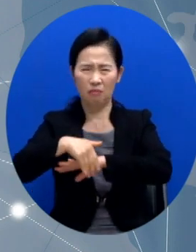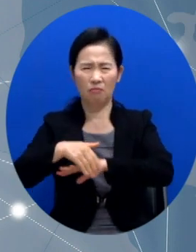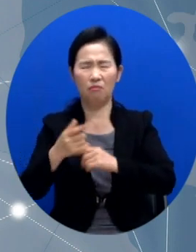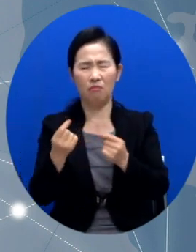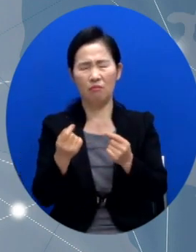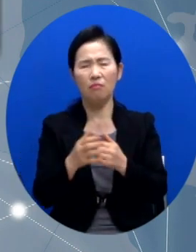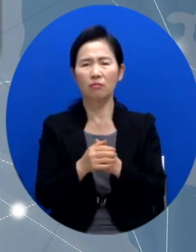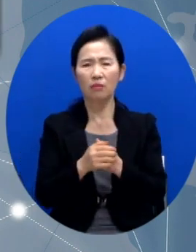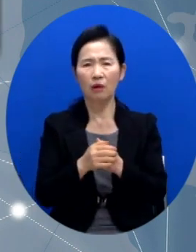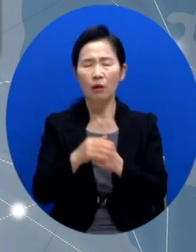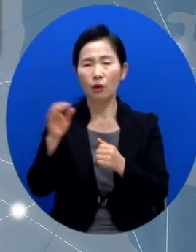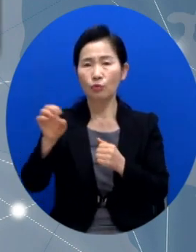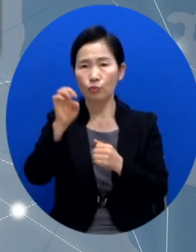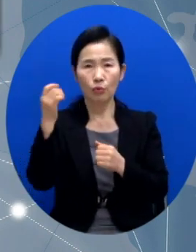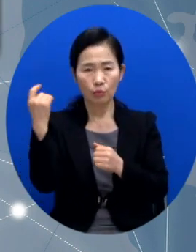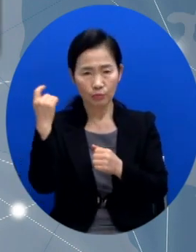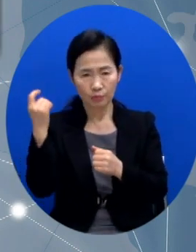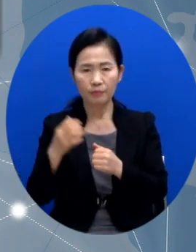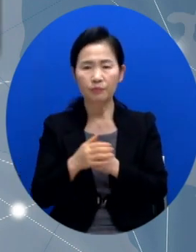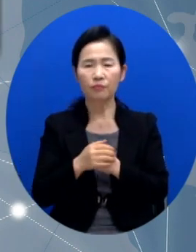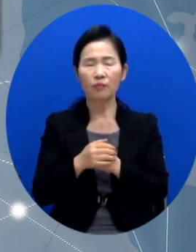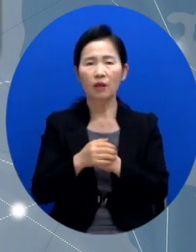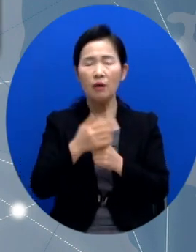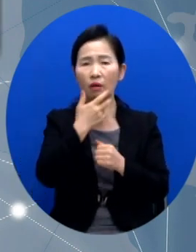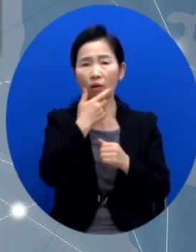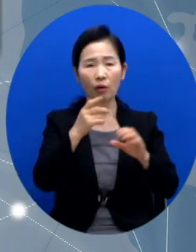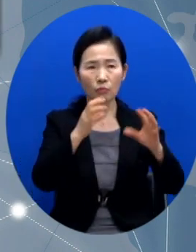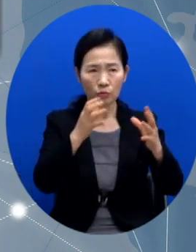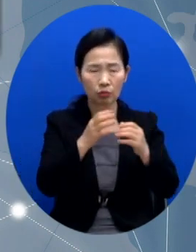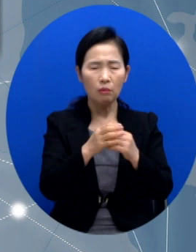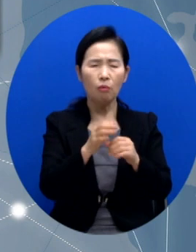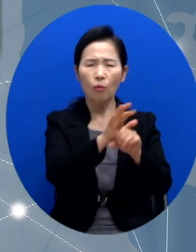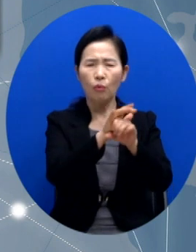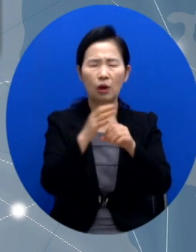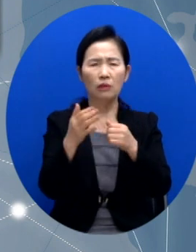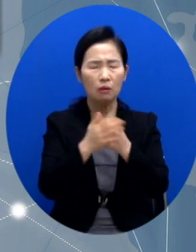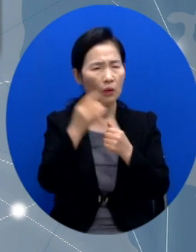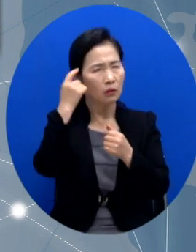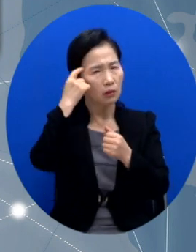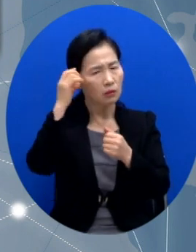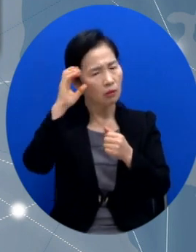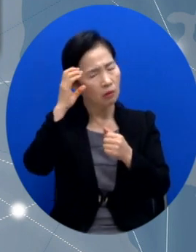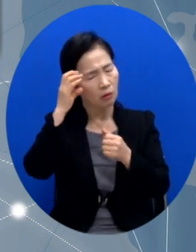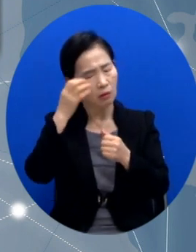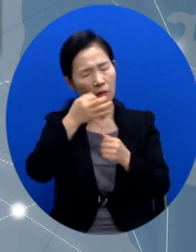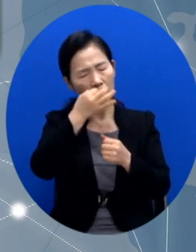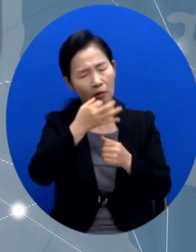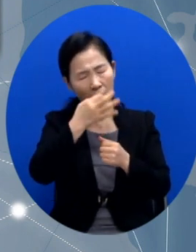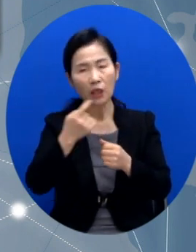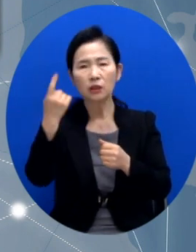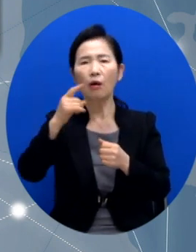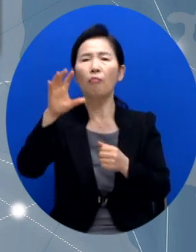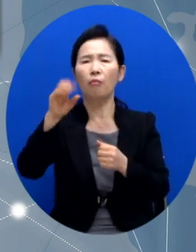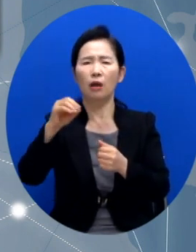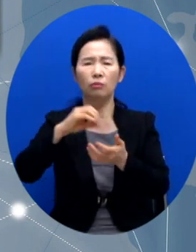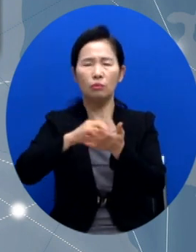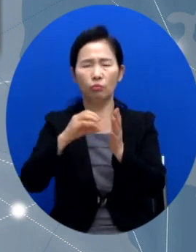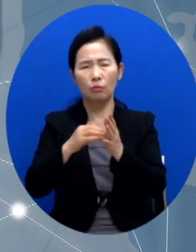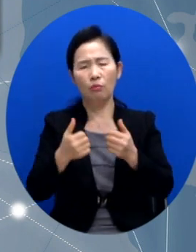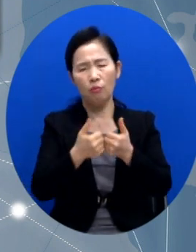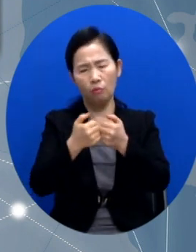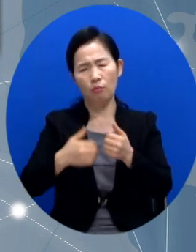유럽 소식입니다. 영국에서 코로나19에 따른 정신질환으로 치료가 필요한 사람이 1천만 명에 달하는 것으로